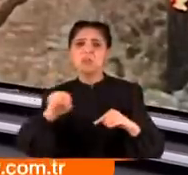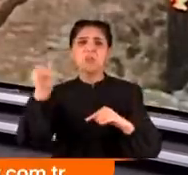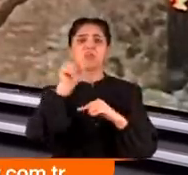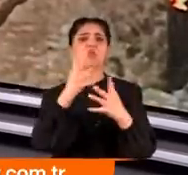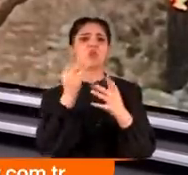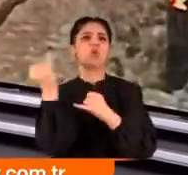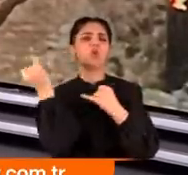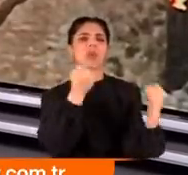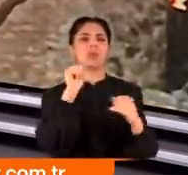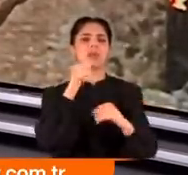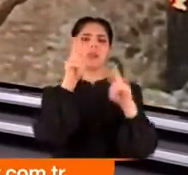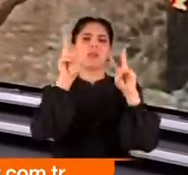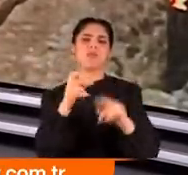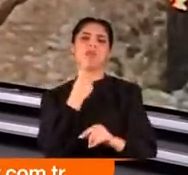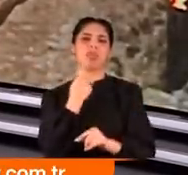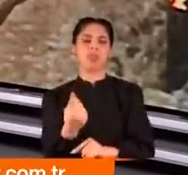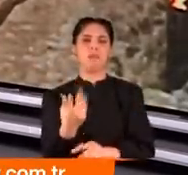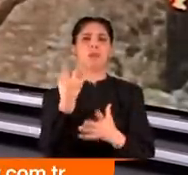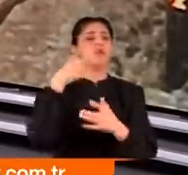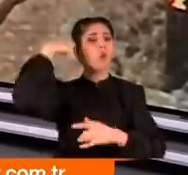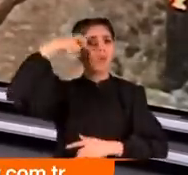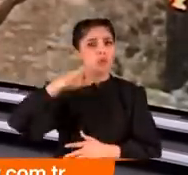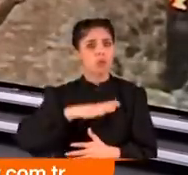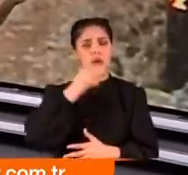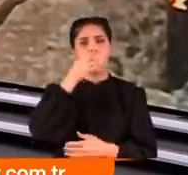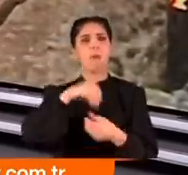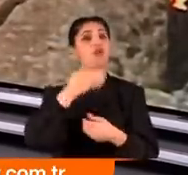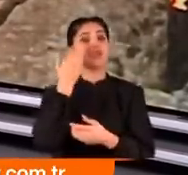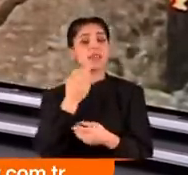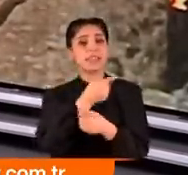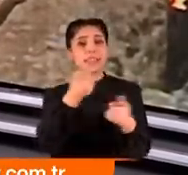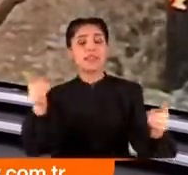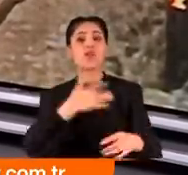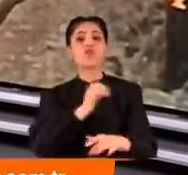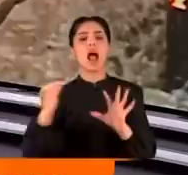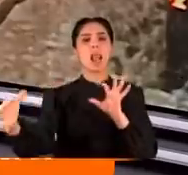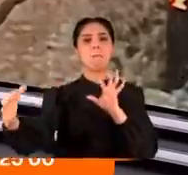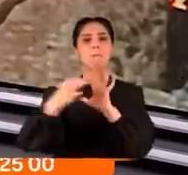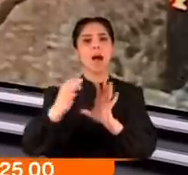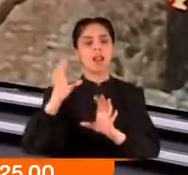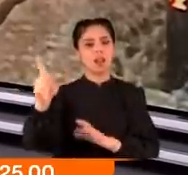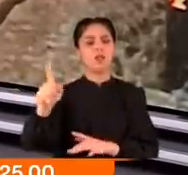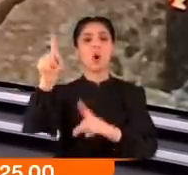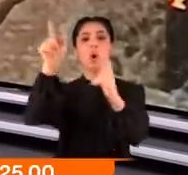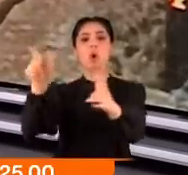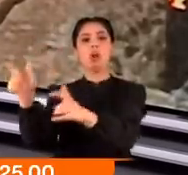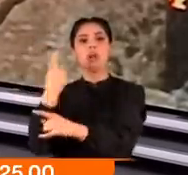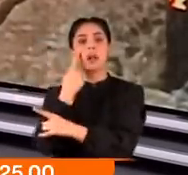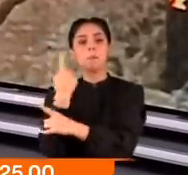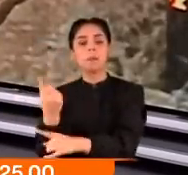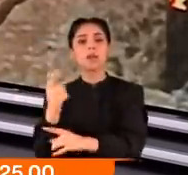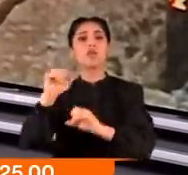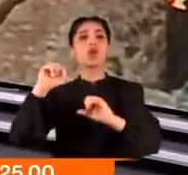çokça tartışılması gereken konular. Çok görüntü var, haberlerimizde izleyeceksiniz. Canlı bağlantılarda da sıcak noktalara gideceğiz ya da belki